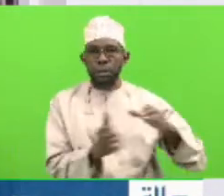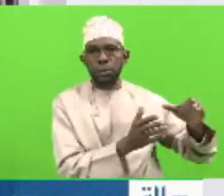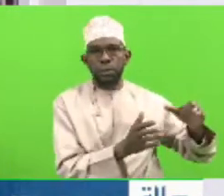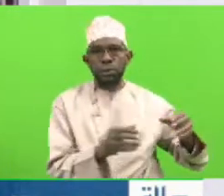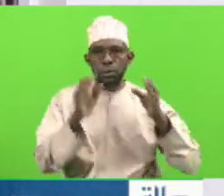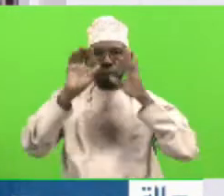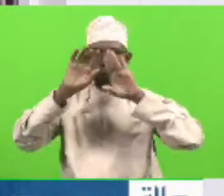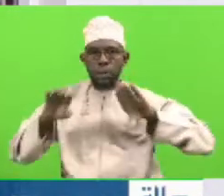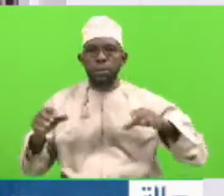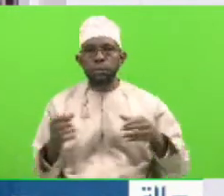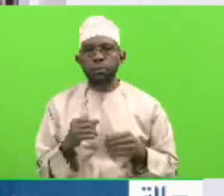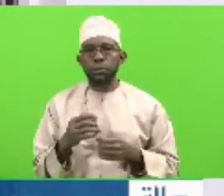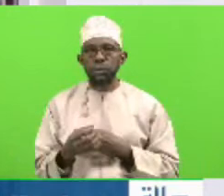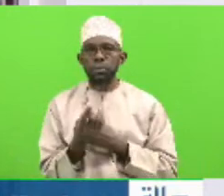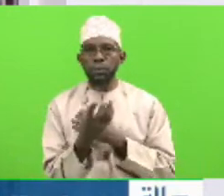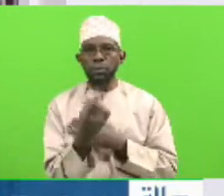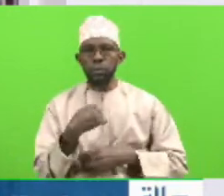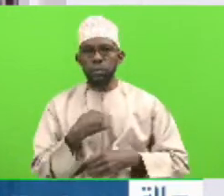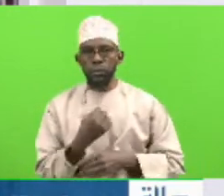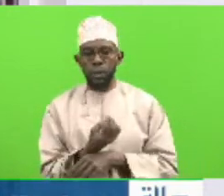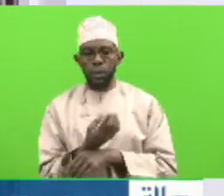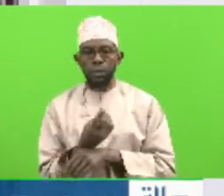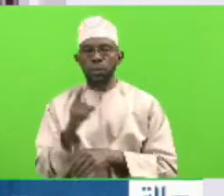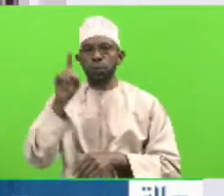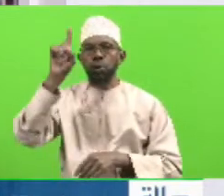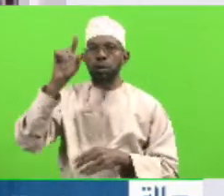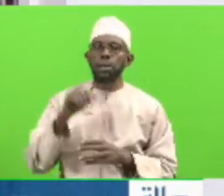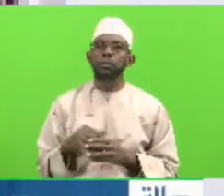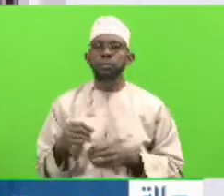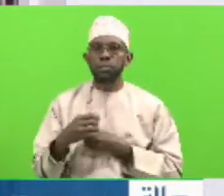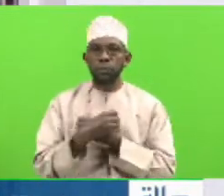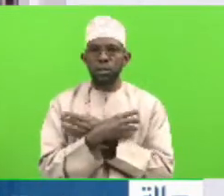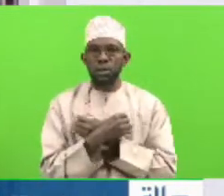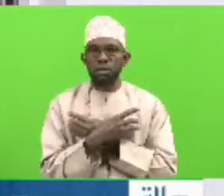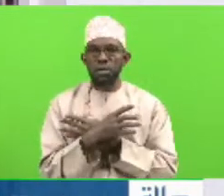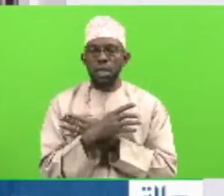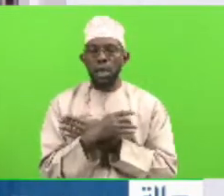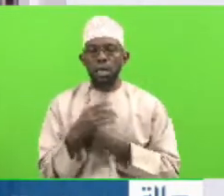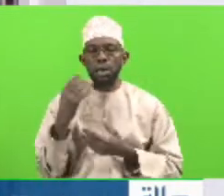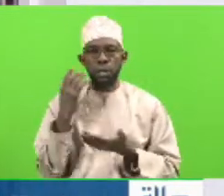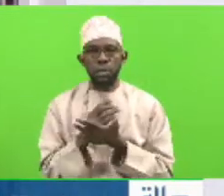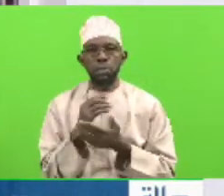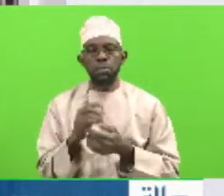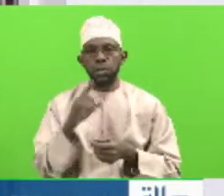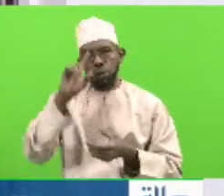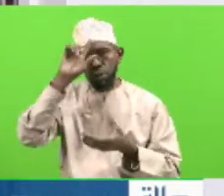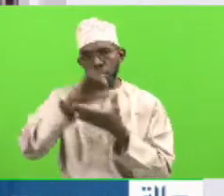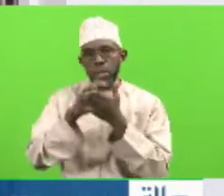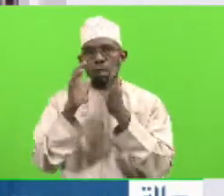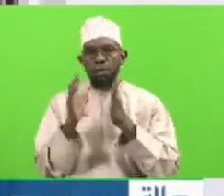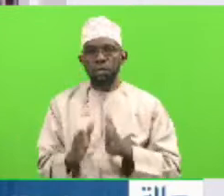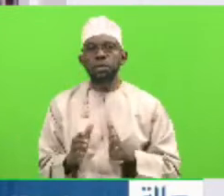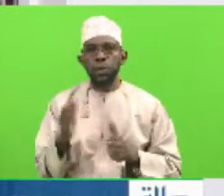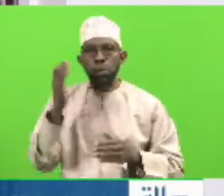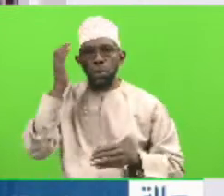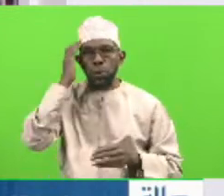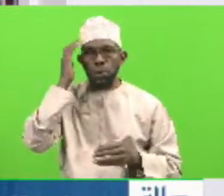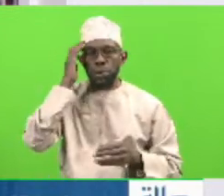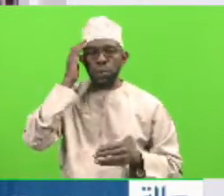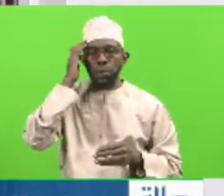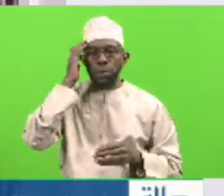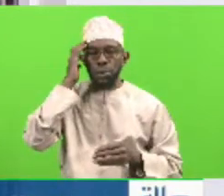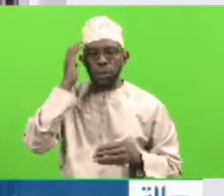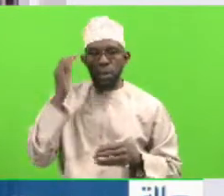المسلمون، أوصيكم نفسي بتقوى الله تبارك وتعالى، فاتقوا الله وأطيعوه أيها المؤمنون. واعلموا